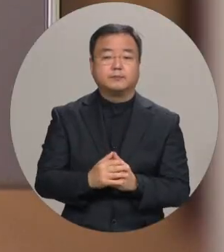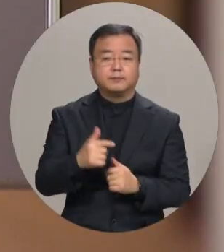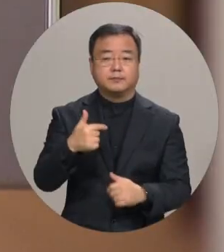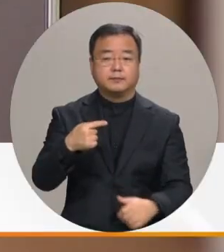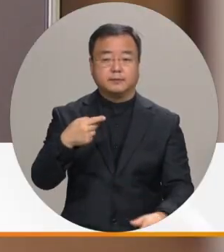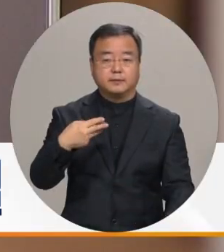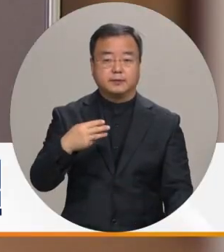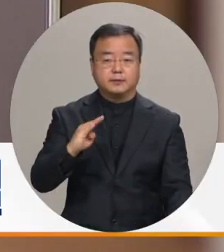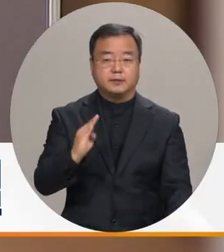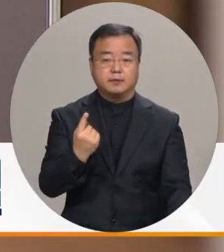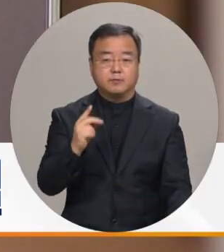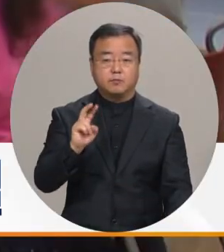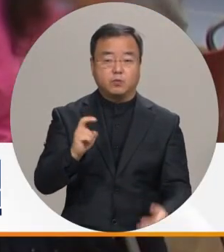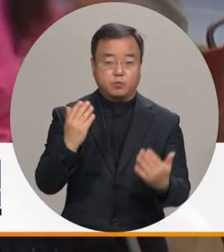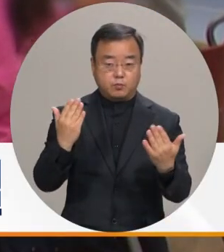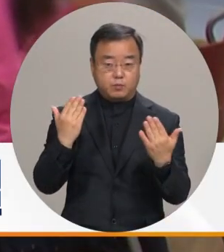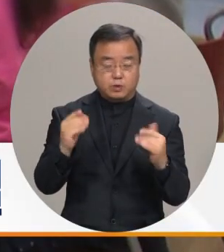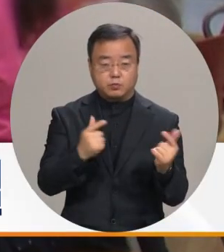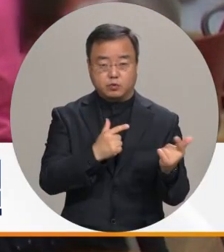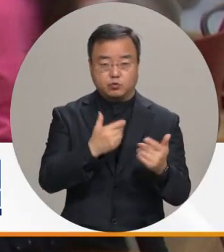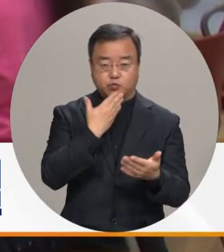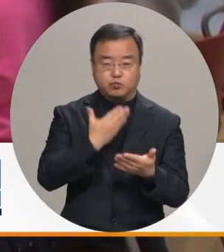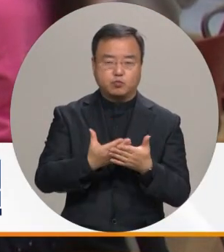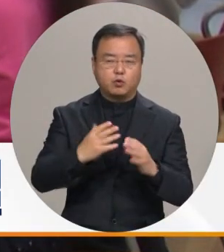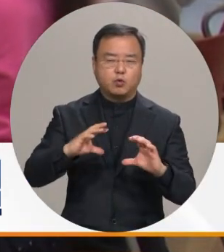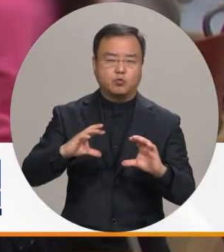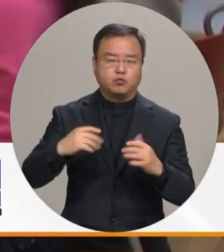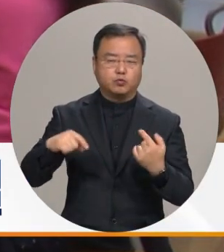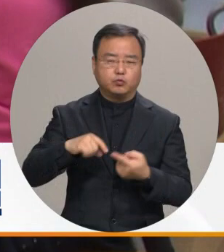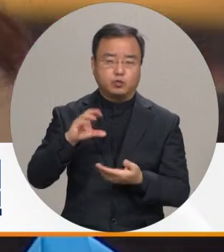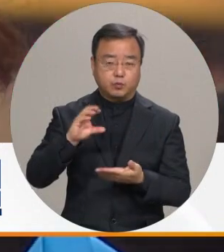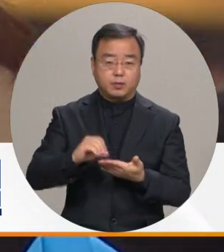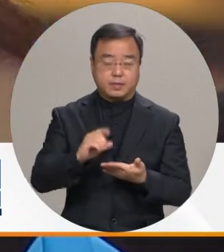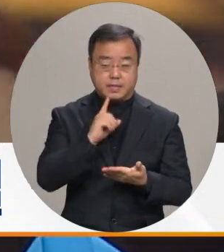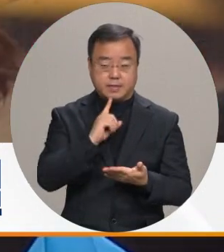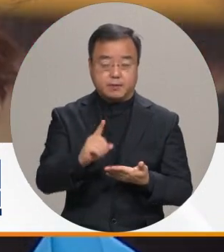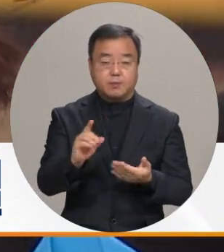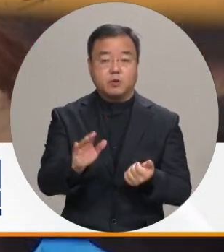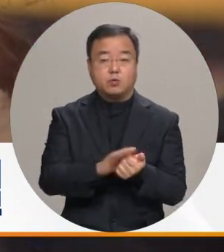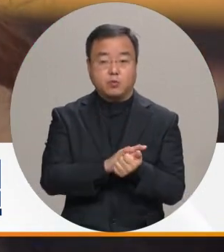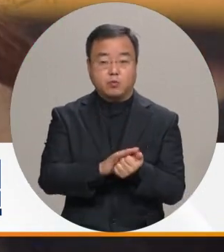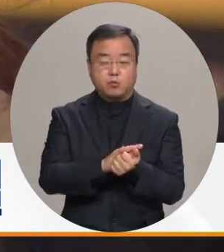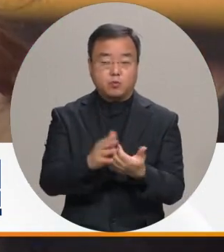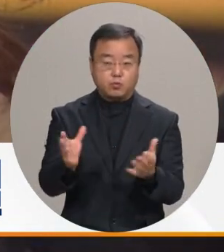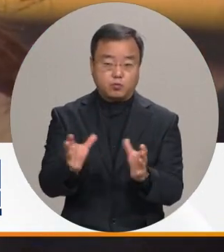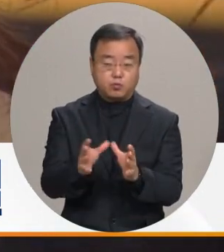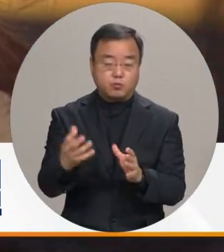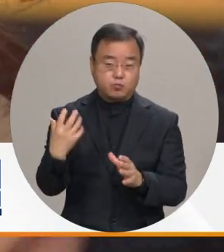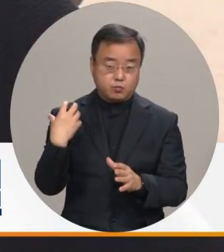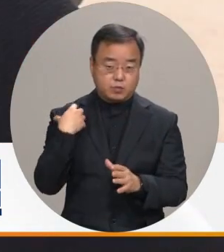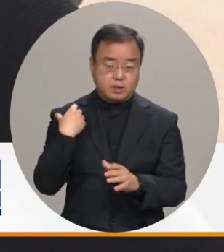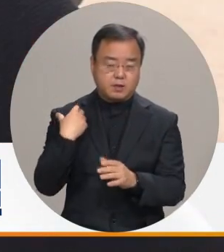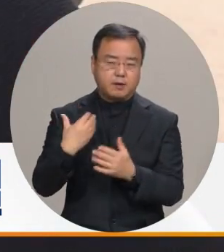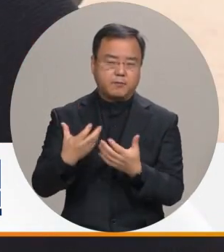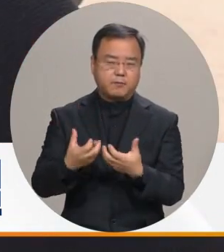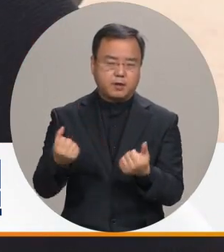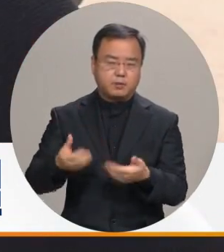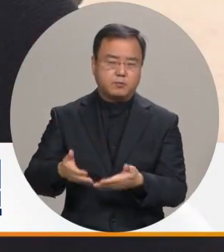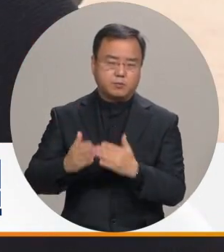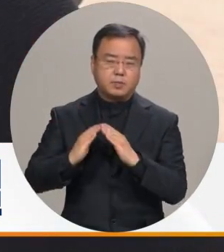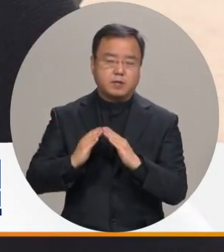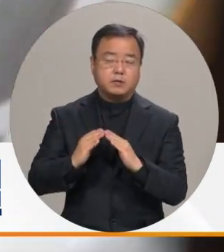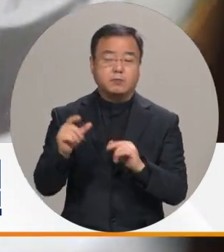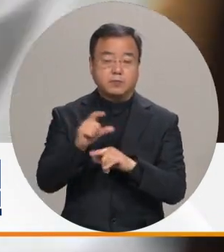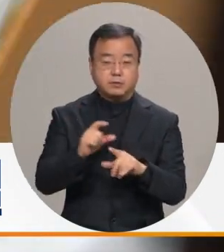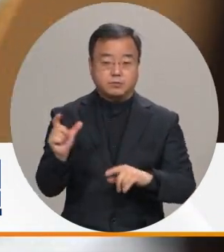늘봄학교 등 핵심적인 국정과제로 꼽히는 돌봄 정책을 담당하는 조직을 따로 분리해 보다 효율적이고